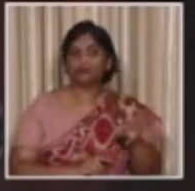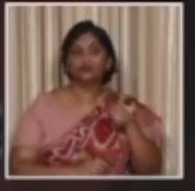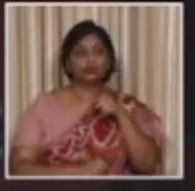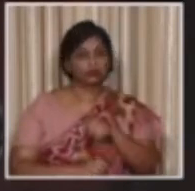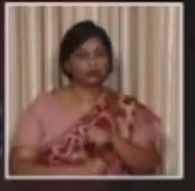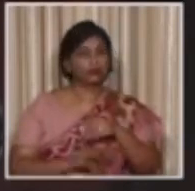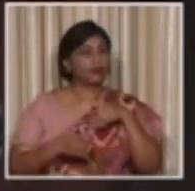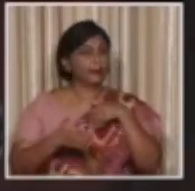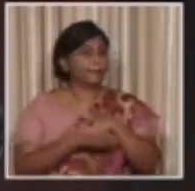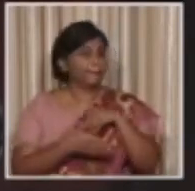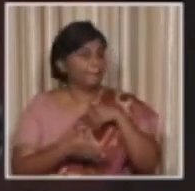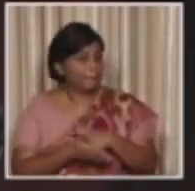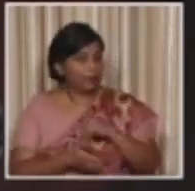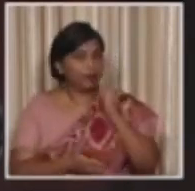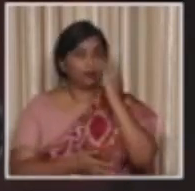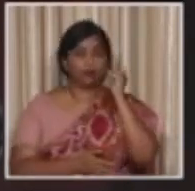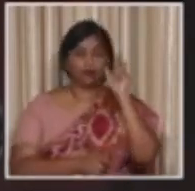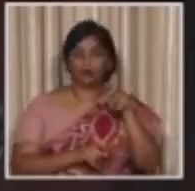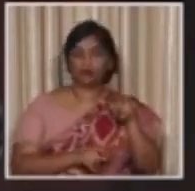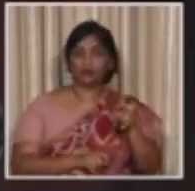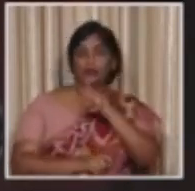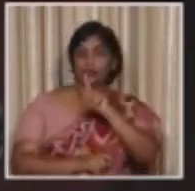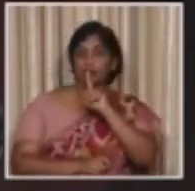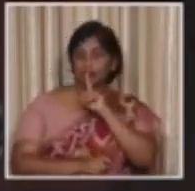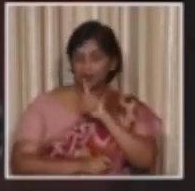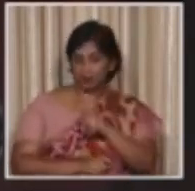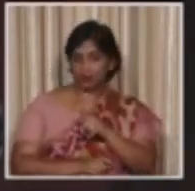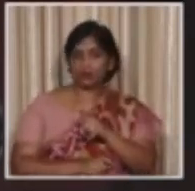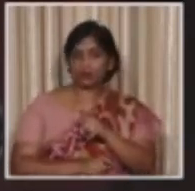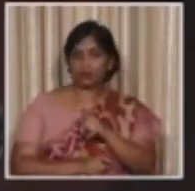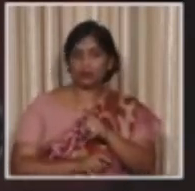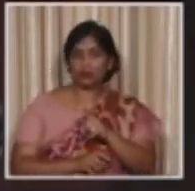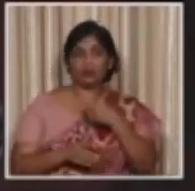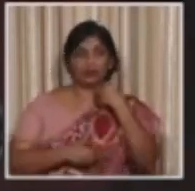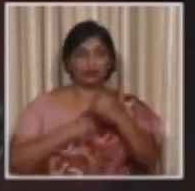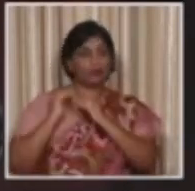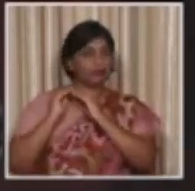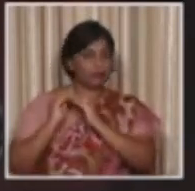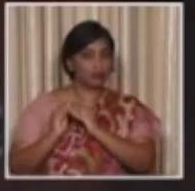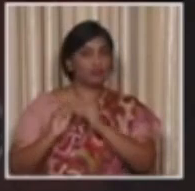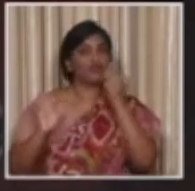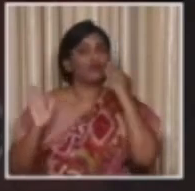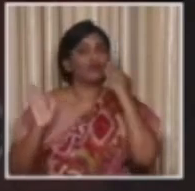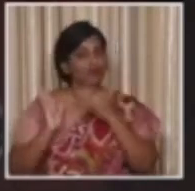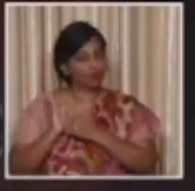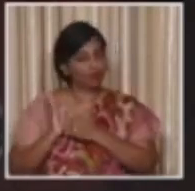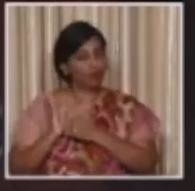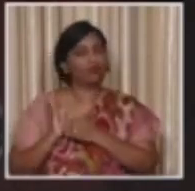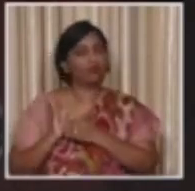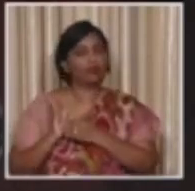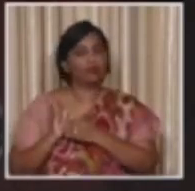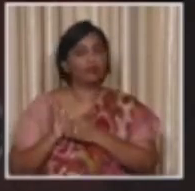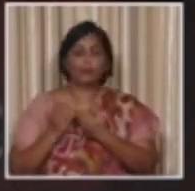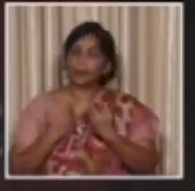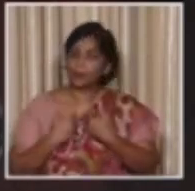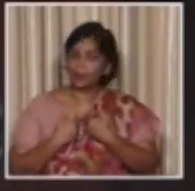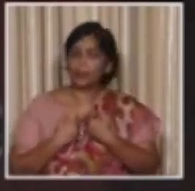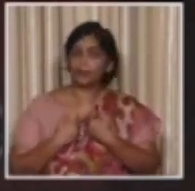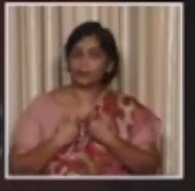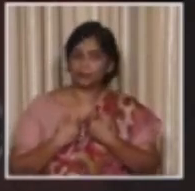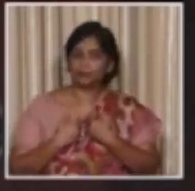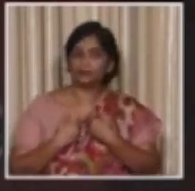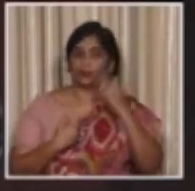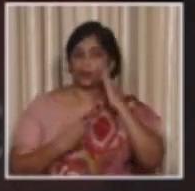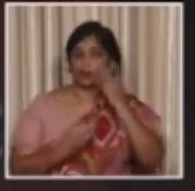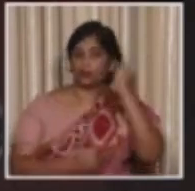මෙතනදී පීඩණයට පත් වෙලා තියෙන්නේ කාන්තාවෝ. දැන් ඔබතුමා කිව්වා අර කර්මාන්ත ශාලාවේ සිද්ධිය ගත්තත් ඒ මිනිසුත් අපිට